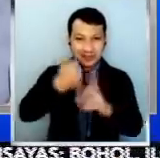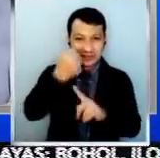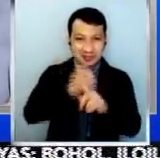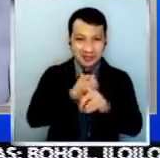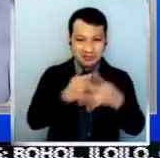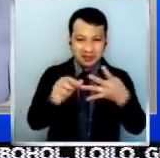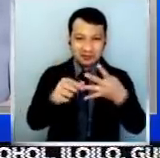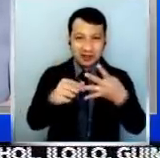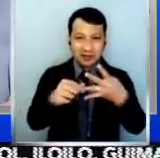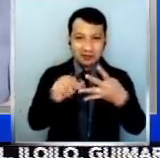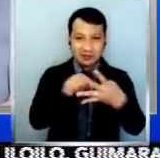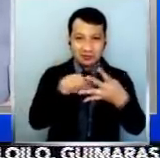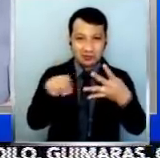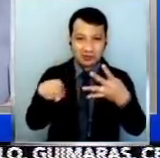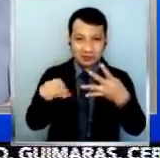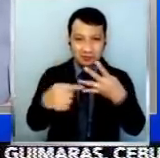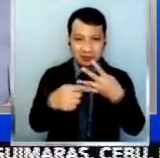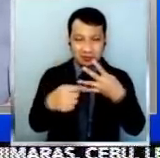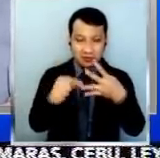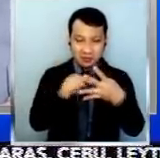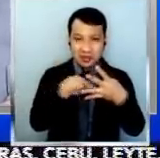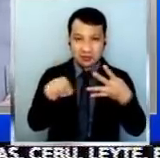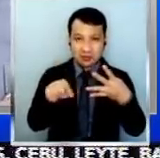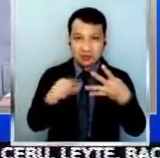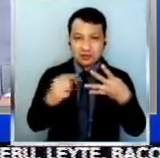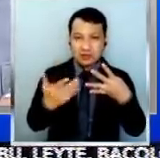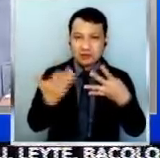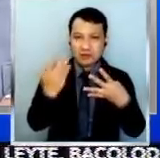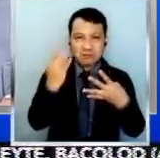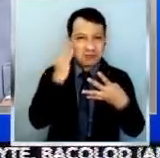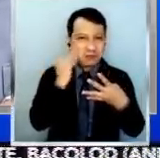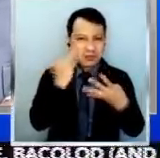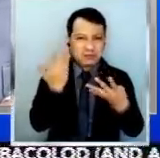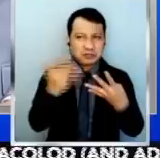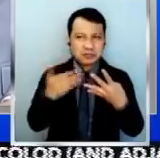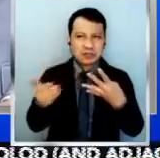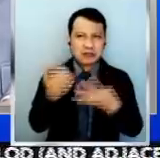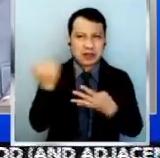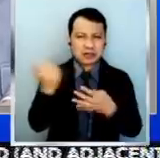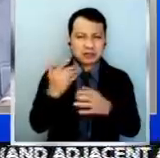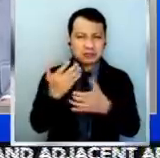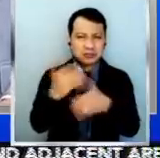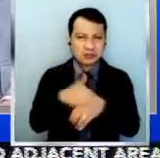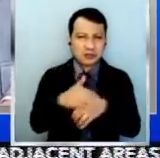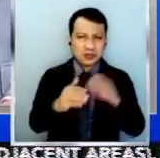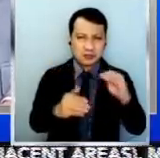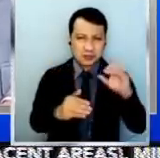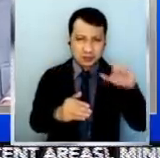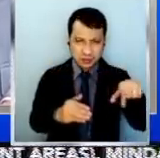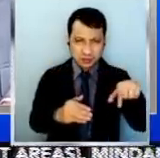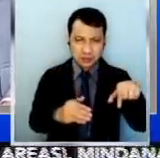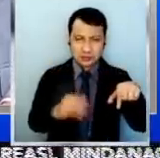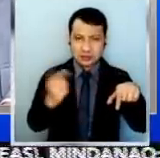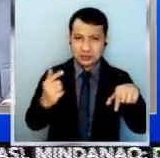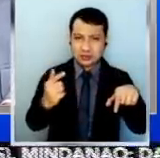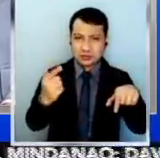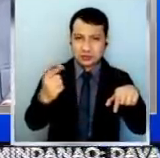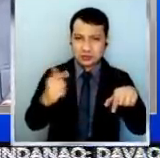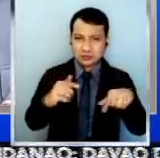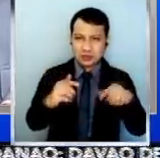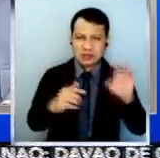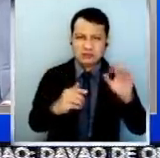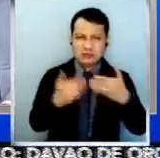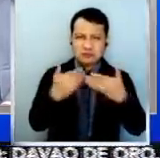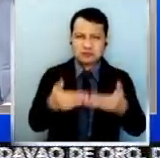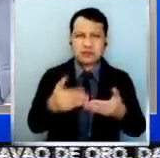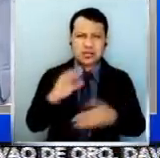ng COVID-19. Kaya para sa grupo, mas mabuting ituloy na lang muna ang kombinasyon ng MECQ at granular lockdown. Nakatutok